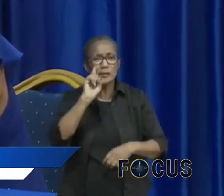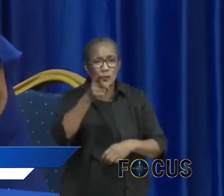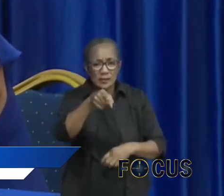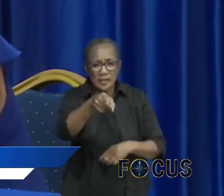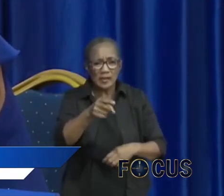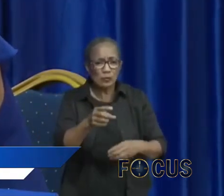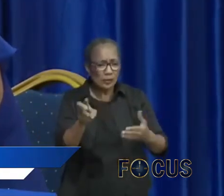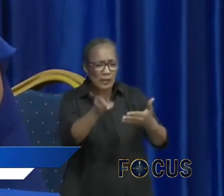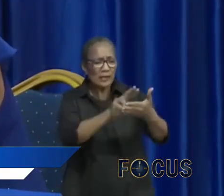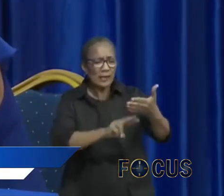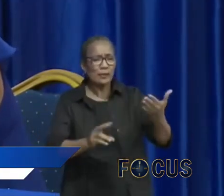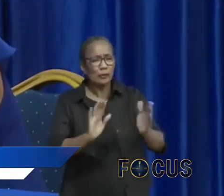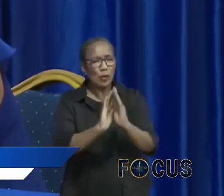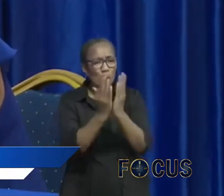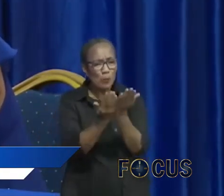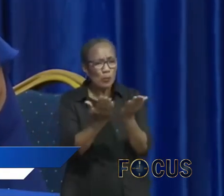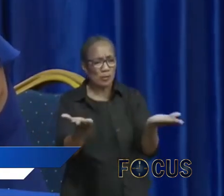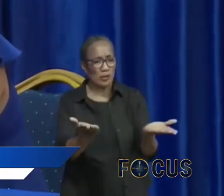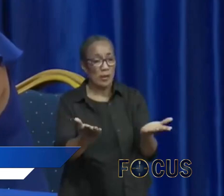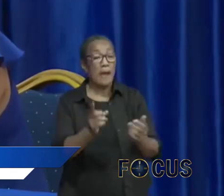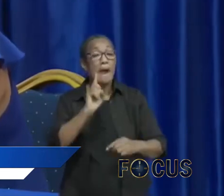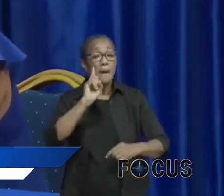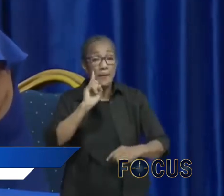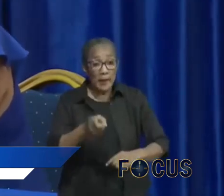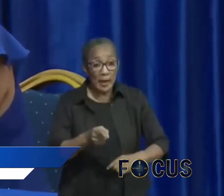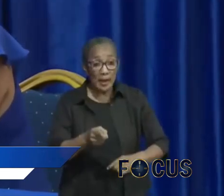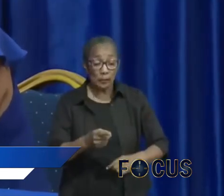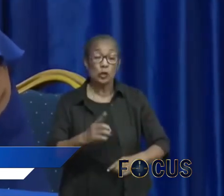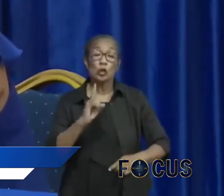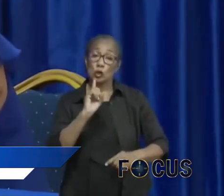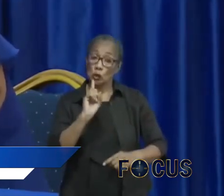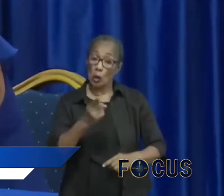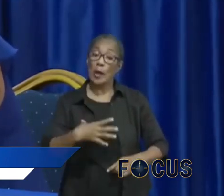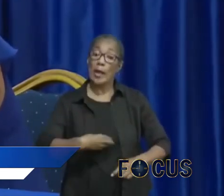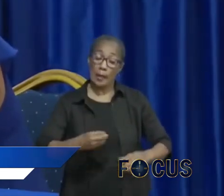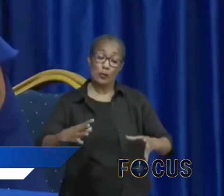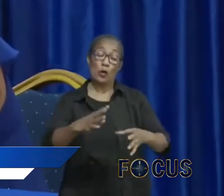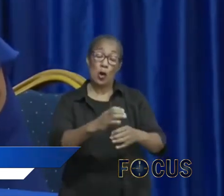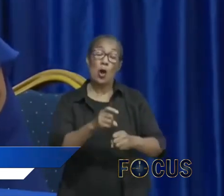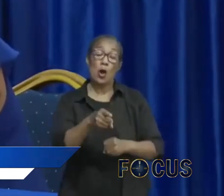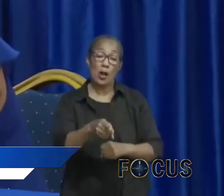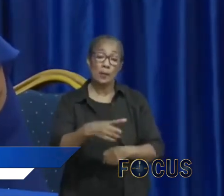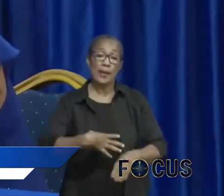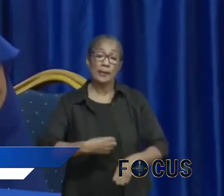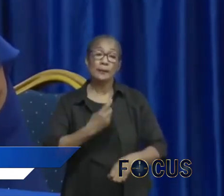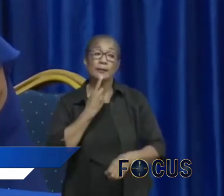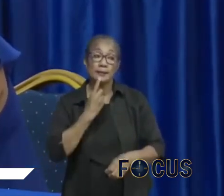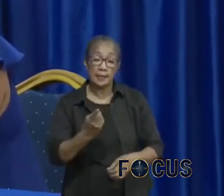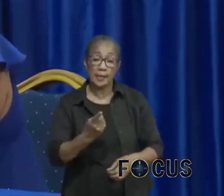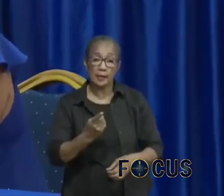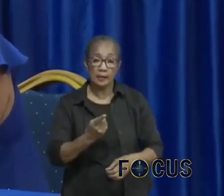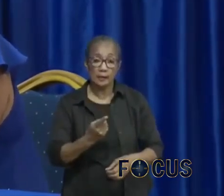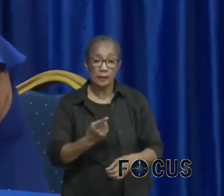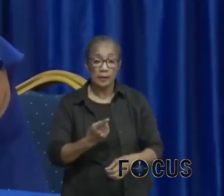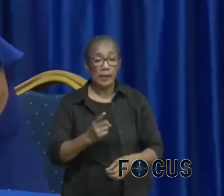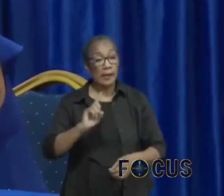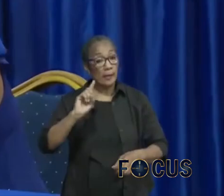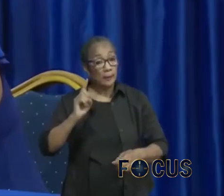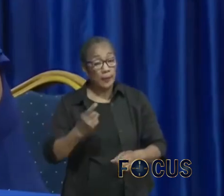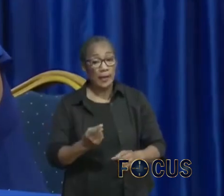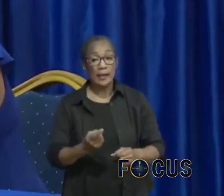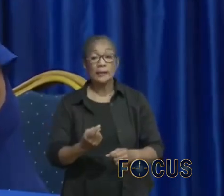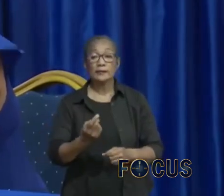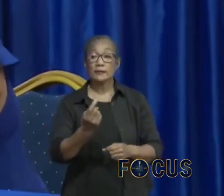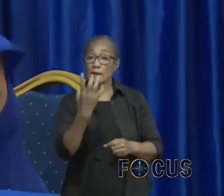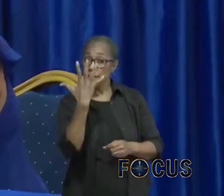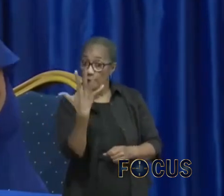lezen. Maar toch zijn we jullie tegemoet gekomen en we hebben gezegd, in plaats van 5 hoef je maar 1